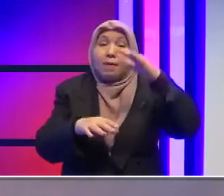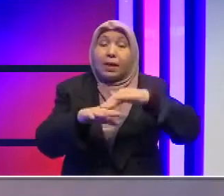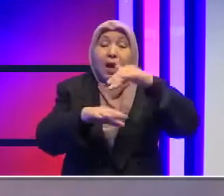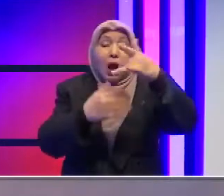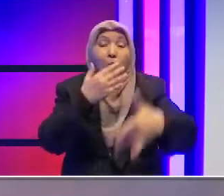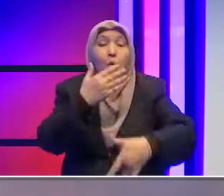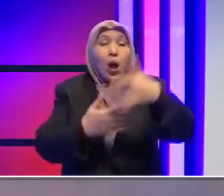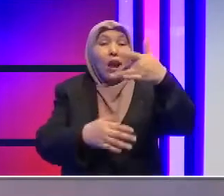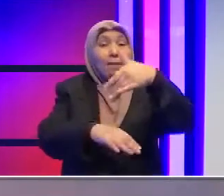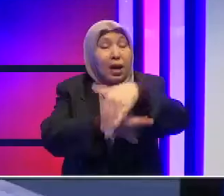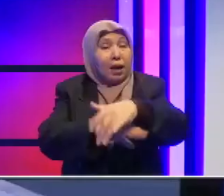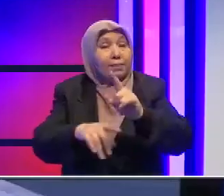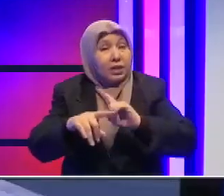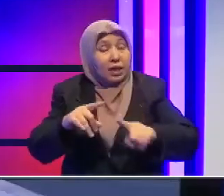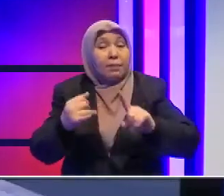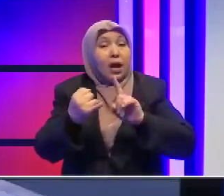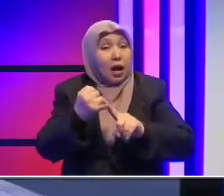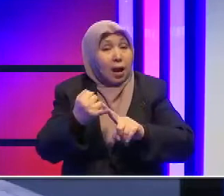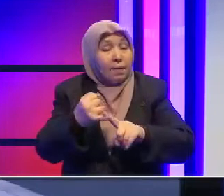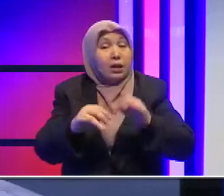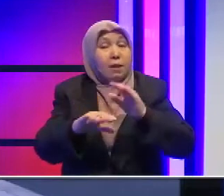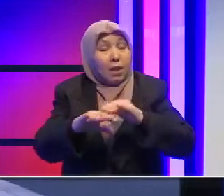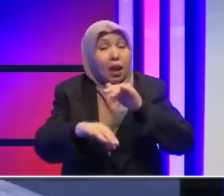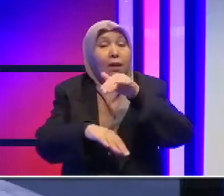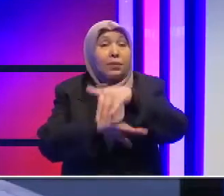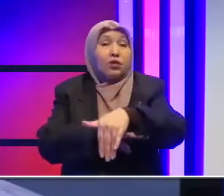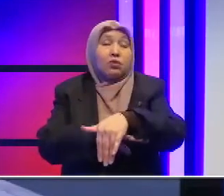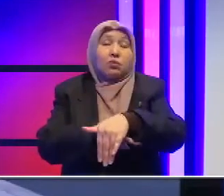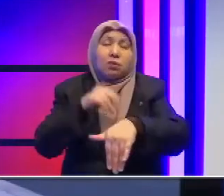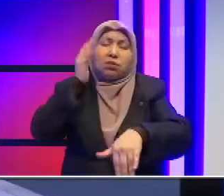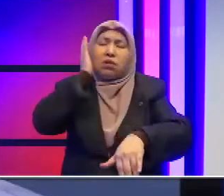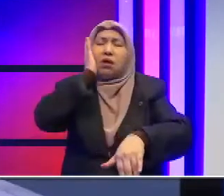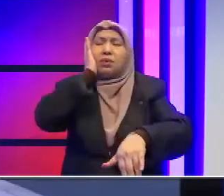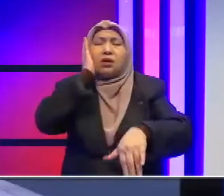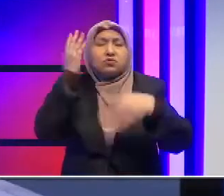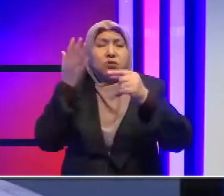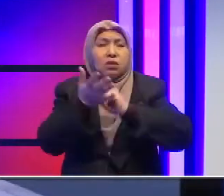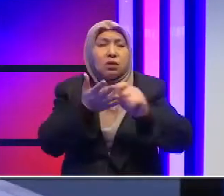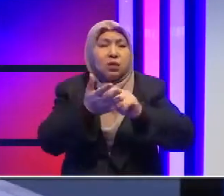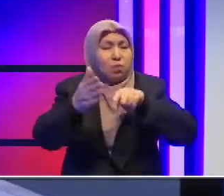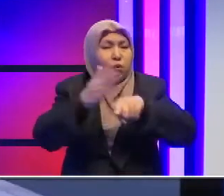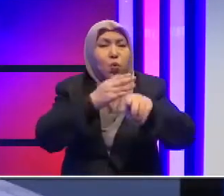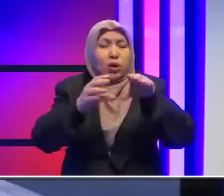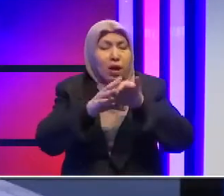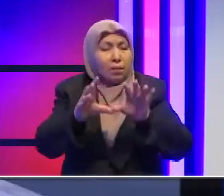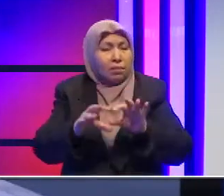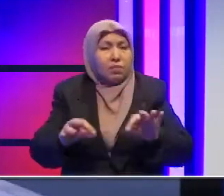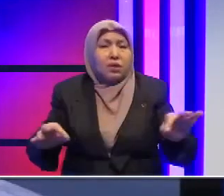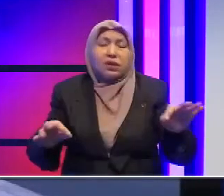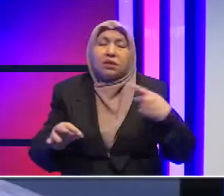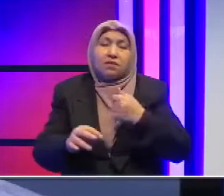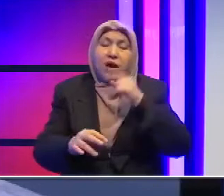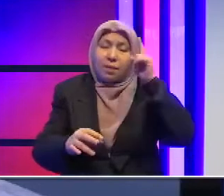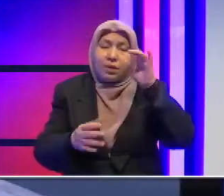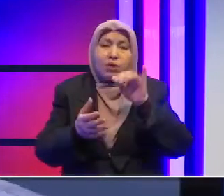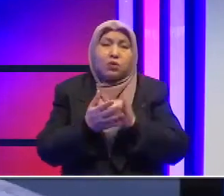malamnya, tetapi pengakhiran daripada malam tersebut takdir yang telah tertulis, dia terbunuh dalam peristiwa yang kita faham,